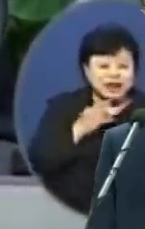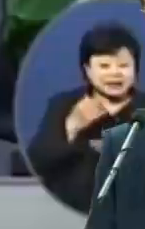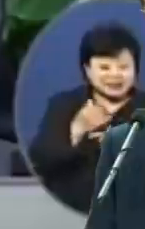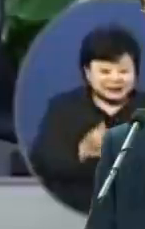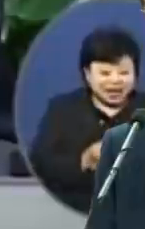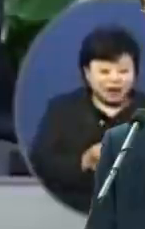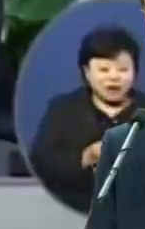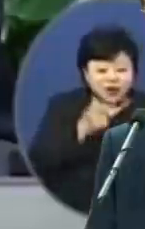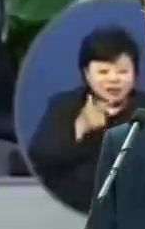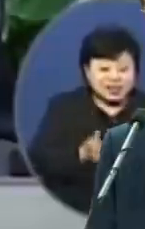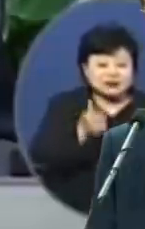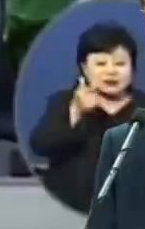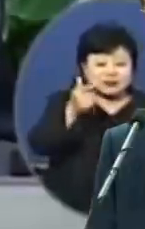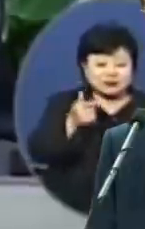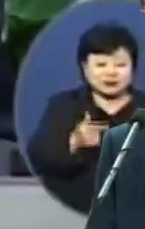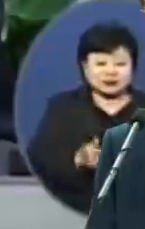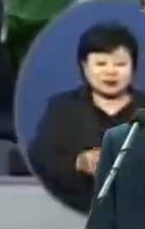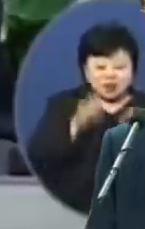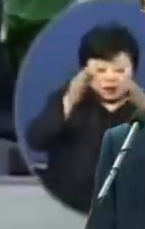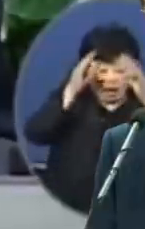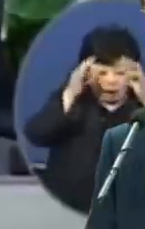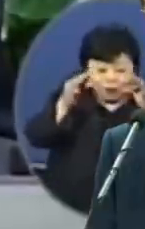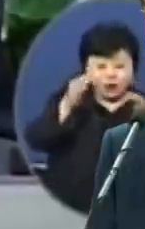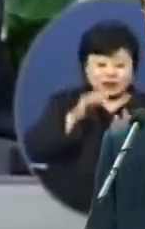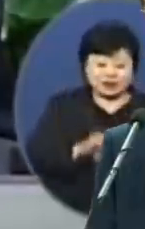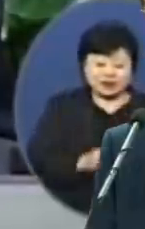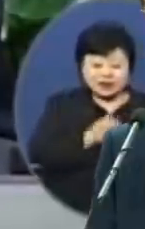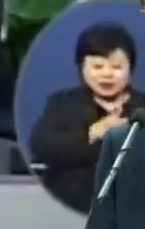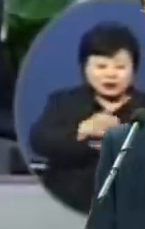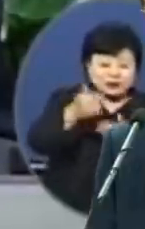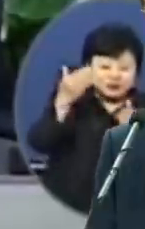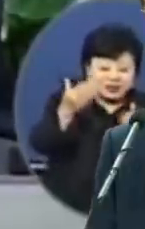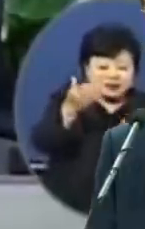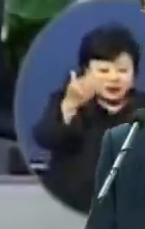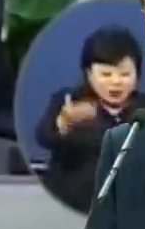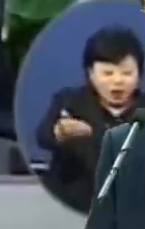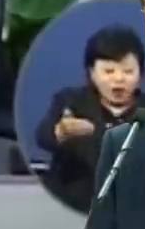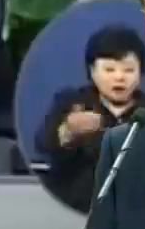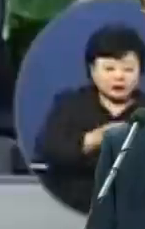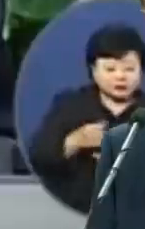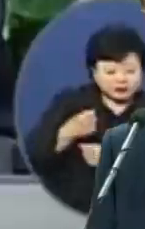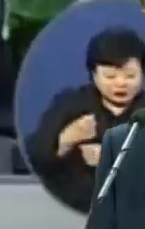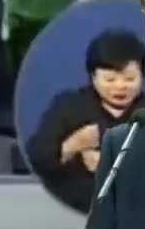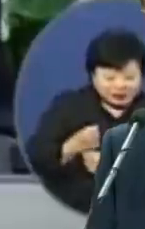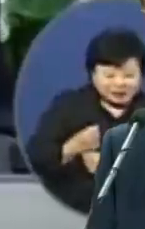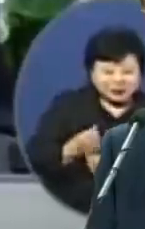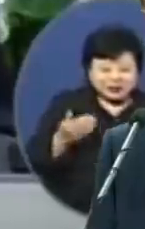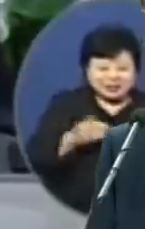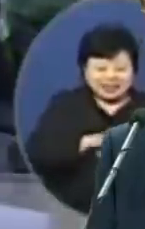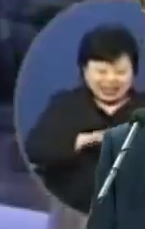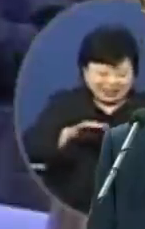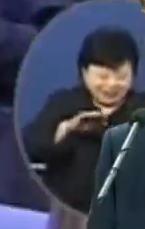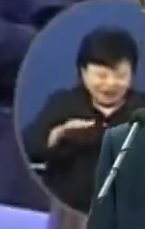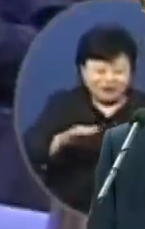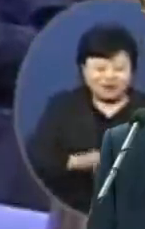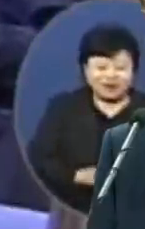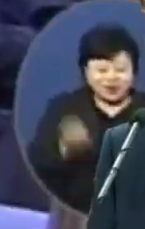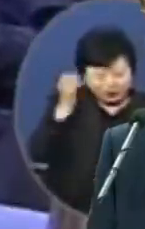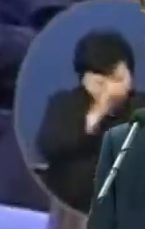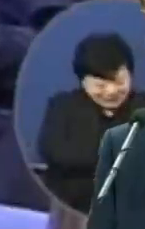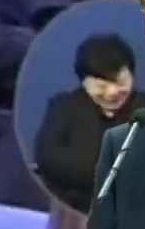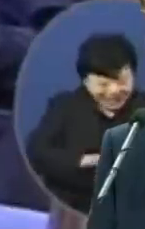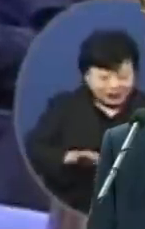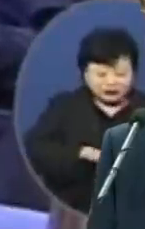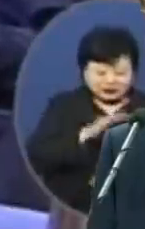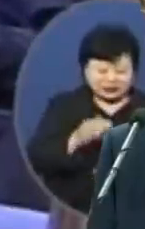의지하고 예수님을 바라보고 나가면 주님께서 여러분의 짐을 짊어주시고 일을 해결하시고 영혼이